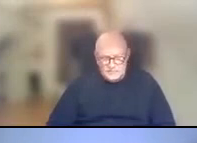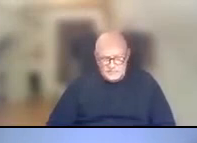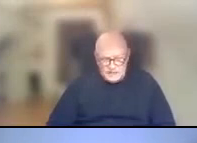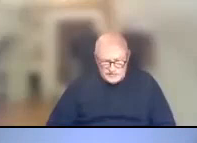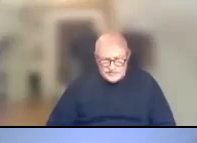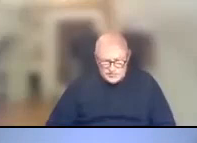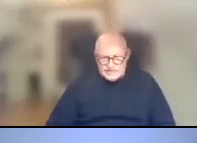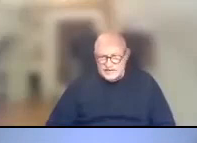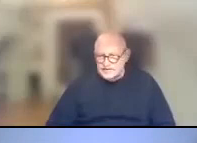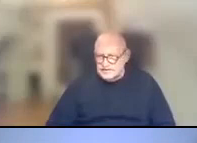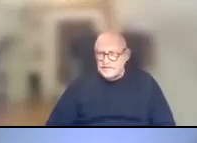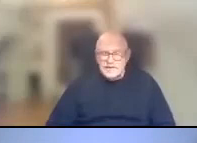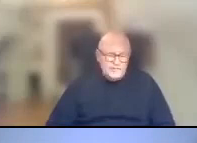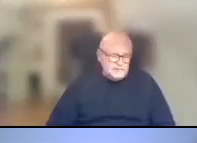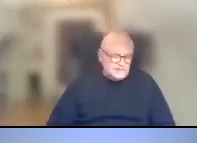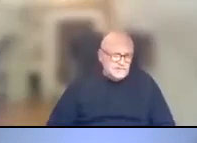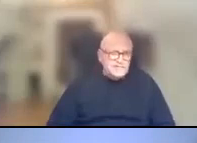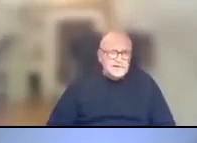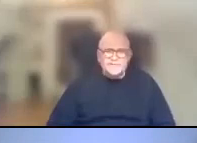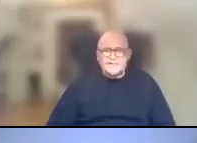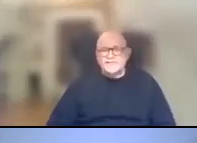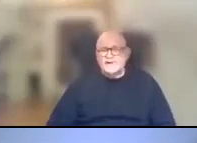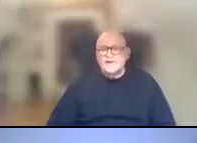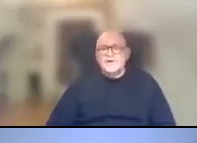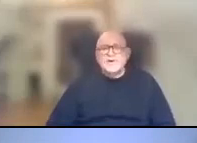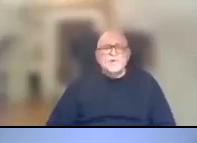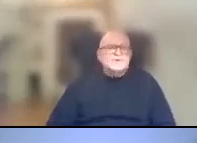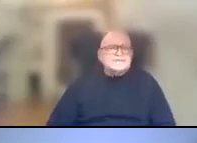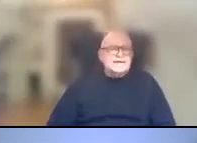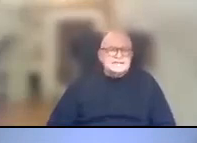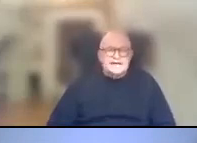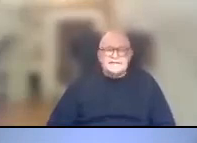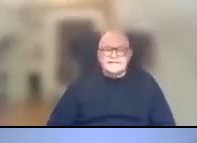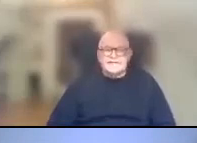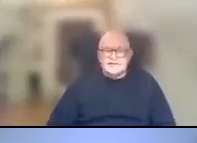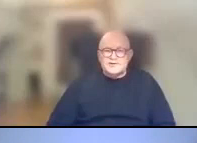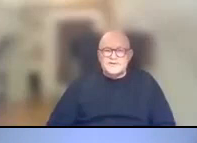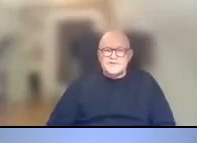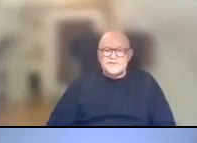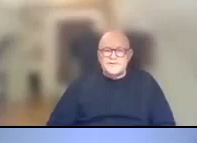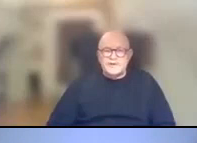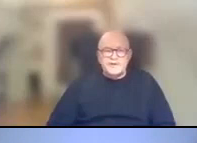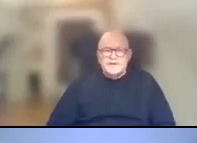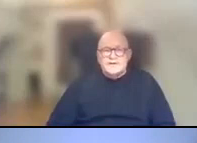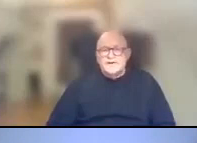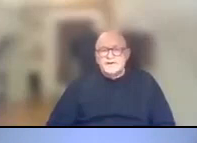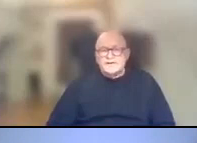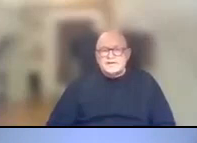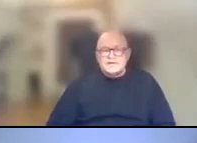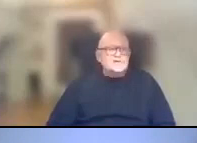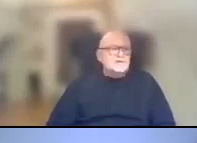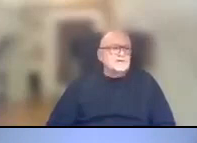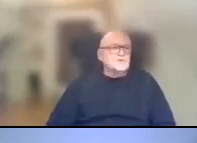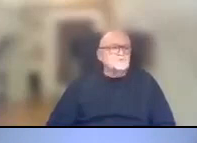Högl dann zwischenzeitlich nicht mehr arbeitete, sondern verhaftet war, und ist derzeit der Geschäftsführer